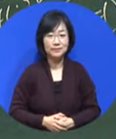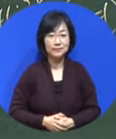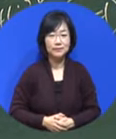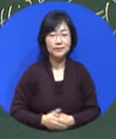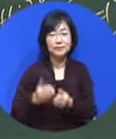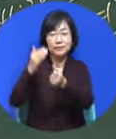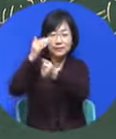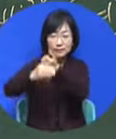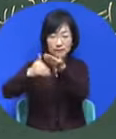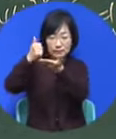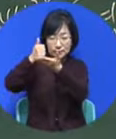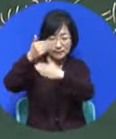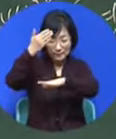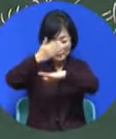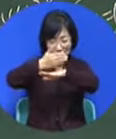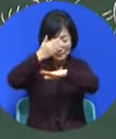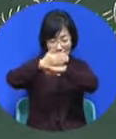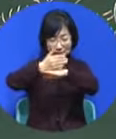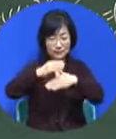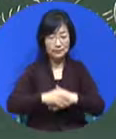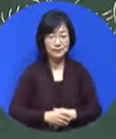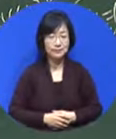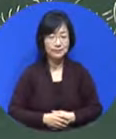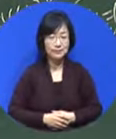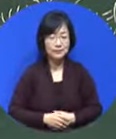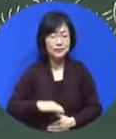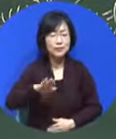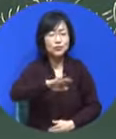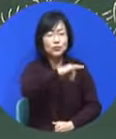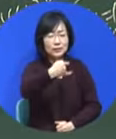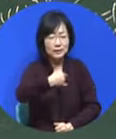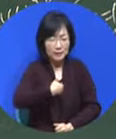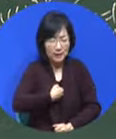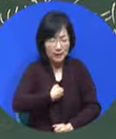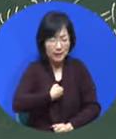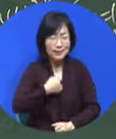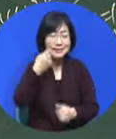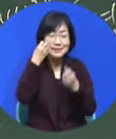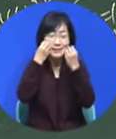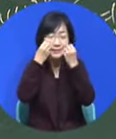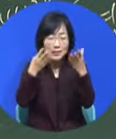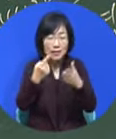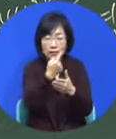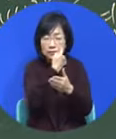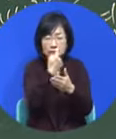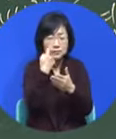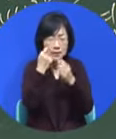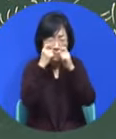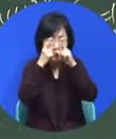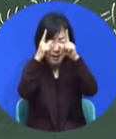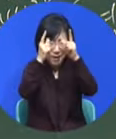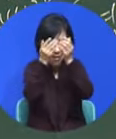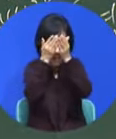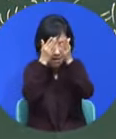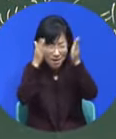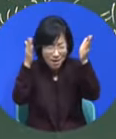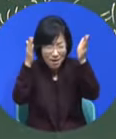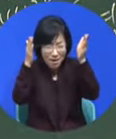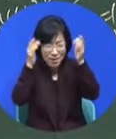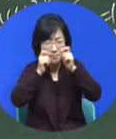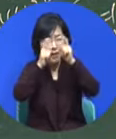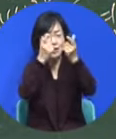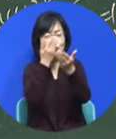하나님 감사드립니다 우리에게 새로운 눈을 열어 주시옵소서